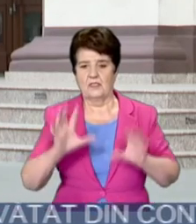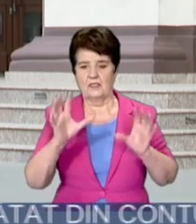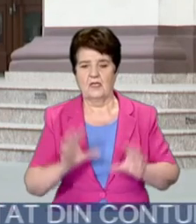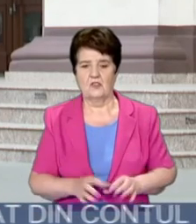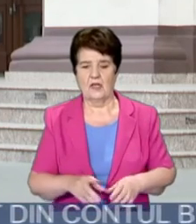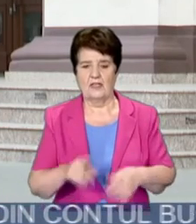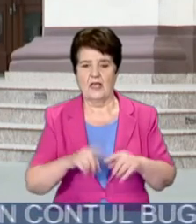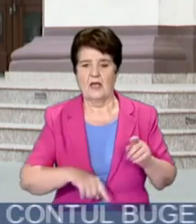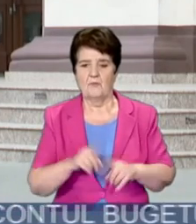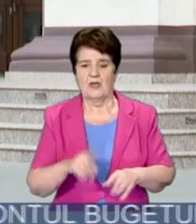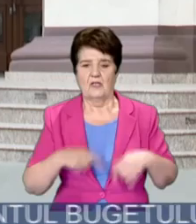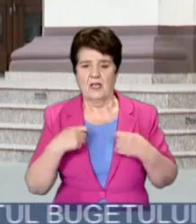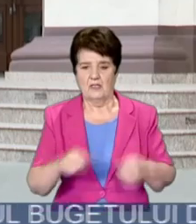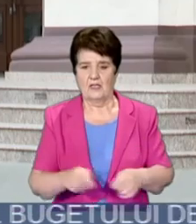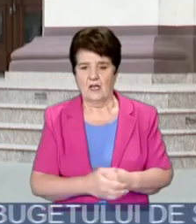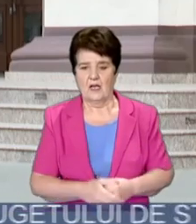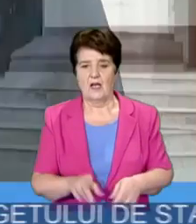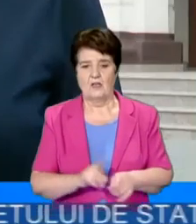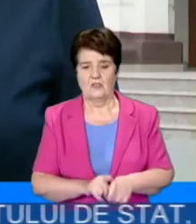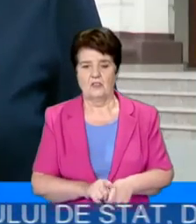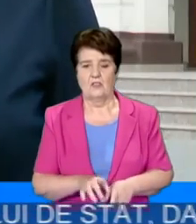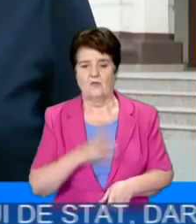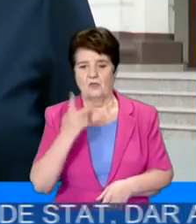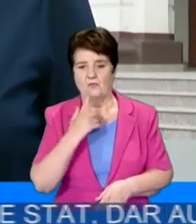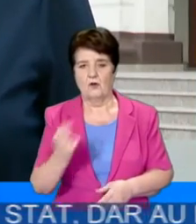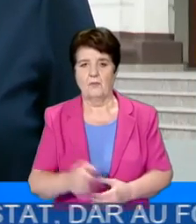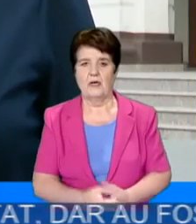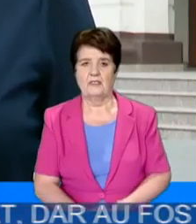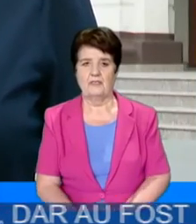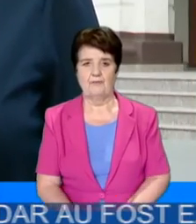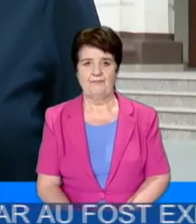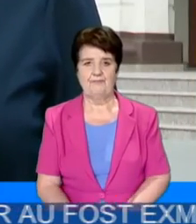trădare de patrie. Acestea au fost informațiile. La revedere! Gabriela, îți mulțumesc!